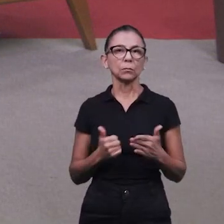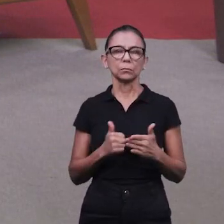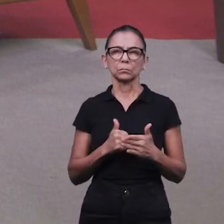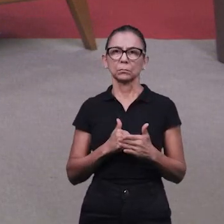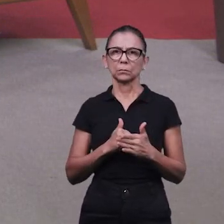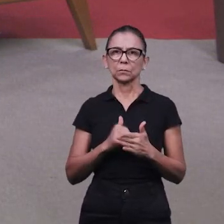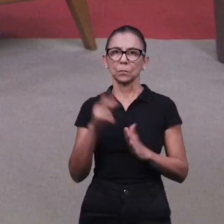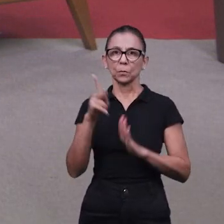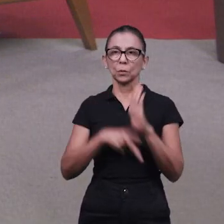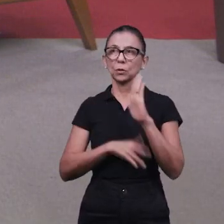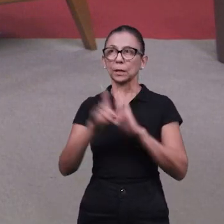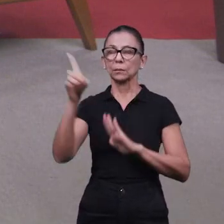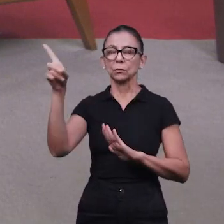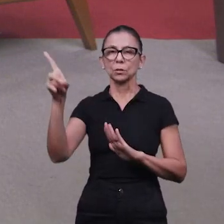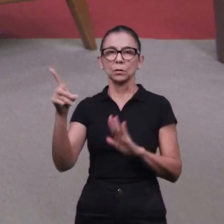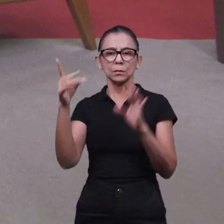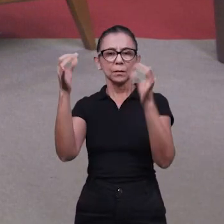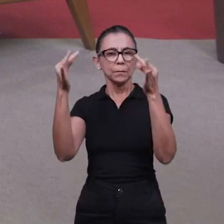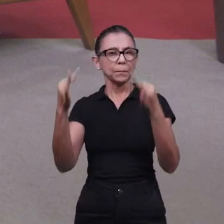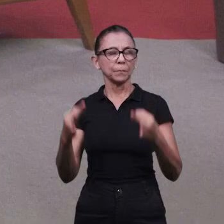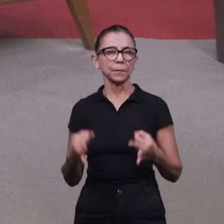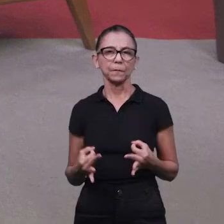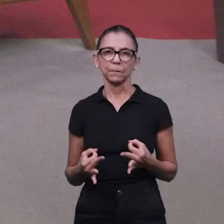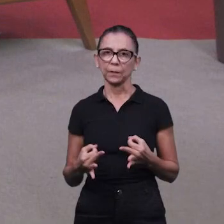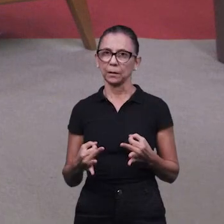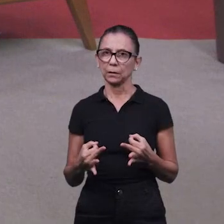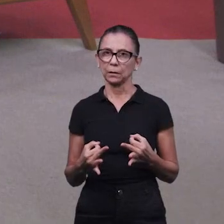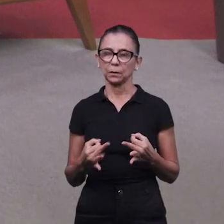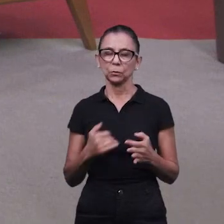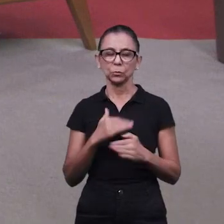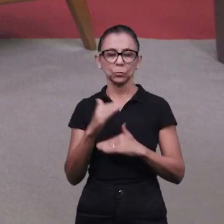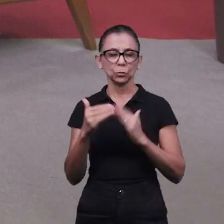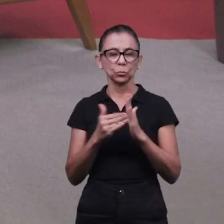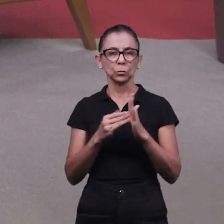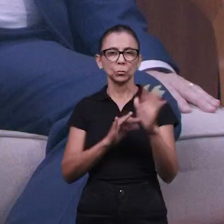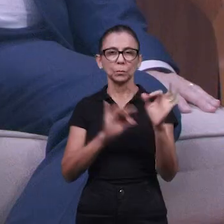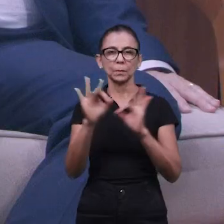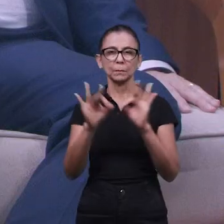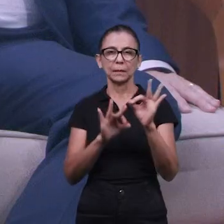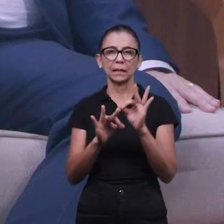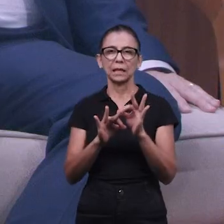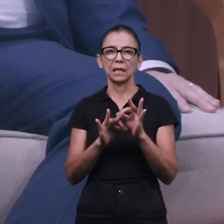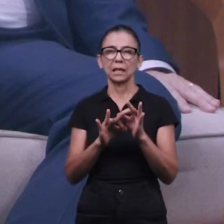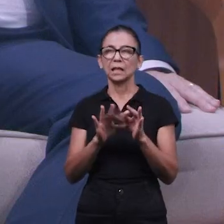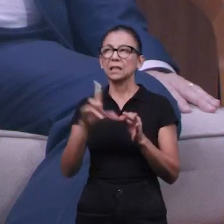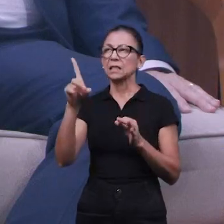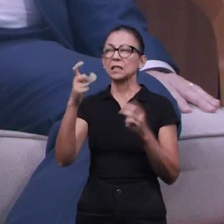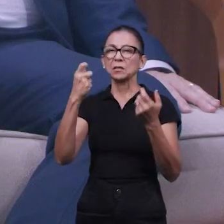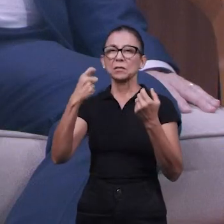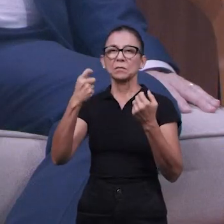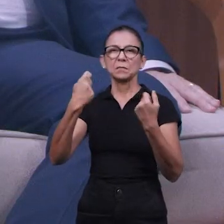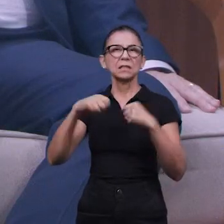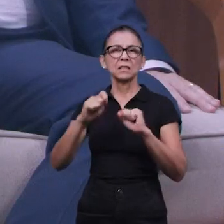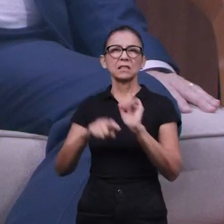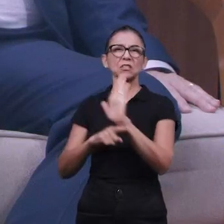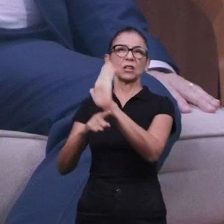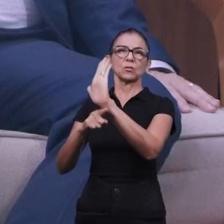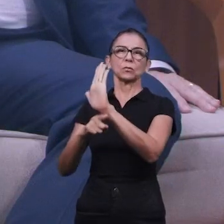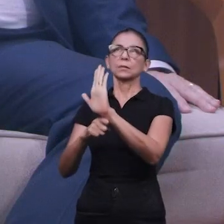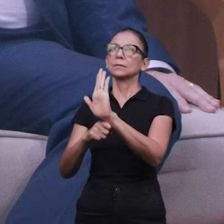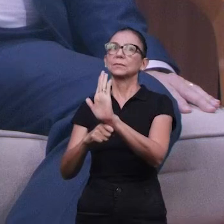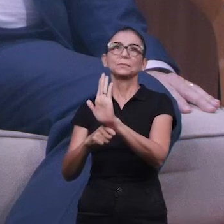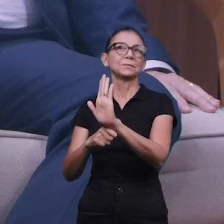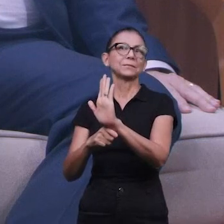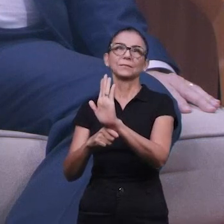dans l'éternité. Le projet de Dieu est établi. Dieu n'a pas besoin de mon aide, de mon intelligence. Ce que Dieu veut de